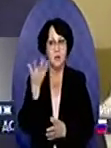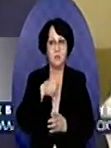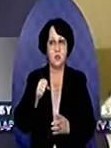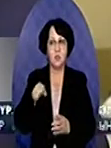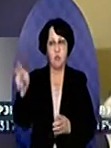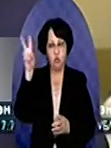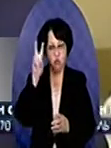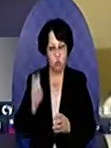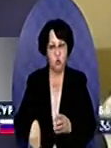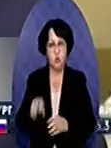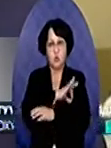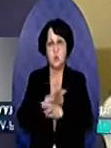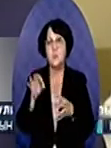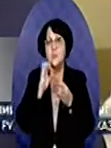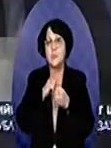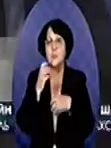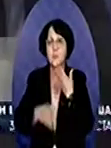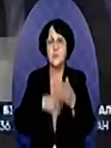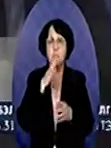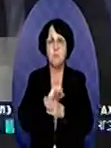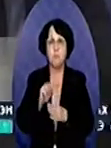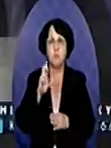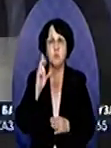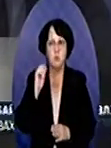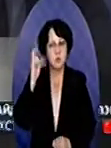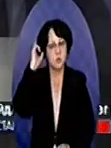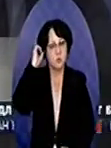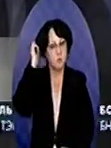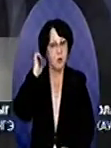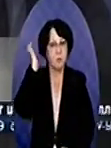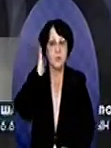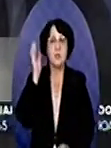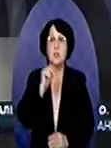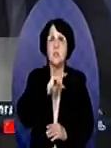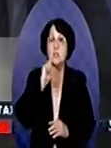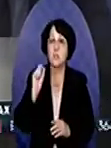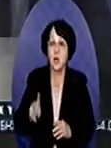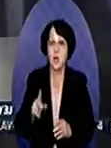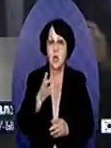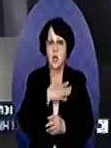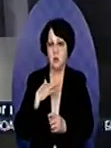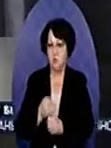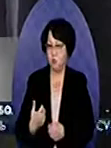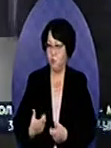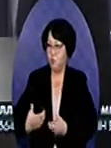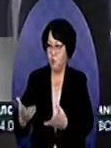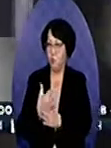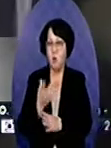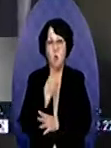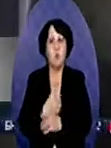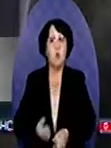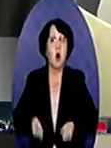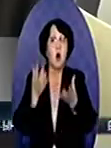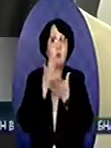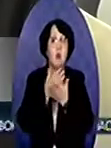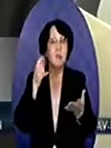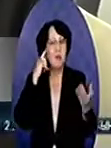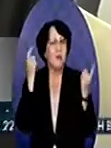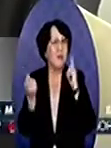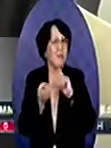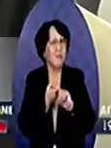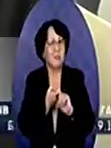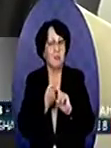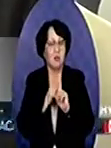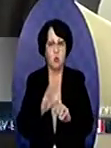долларын төсөл хэрэгжтүүд бэлэн болсон байж байна. Зээл эзэндээ очсон уу, үр дүнтэй байна уу гэд эргэлзээ дагуулах асуулт үлдээхгүй тулд